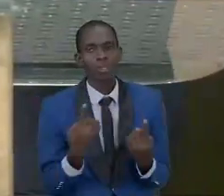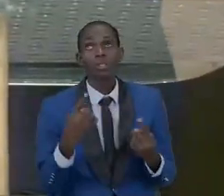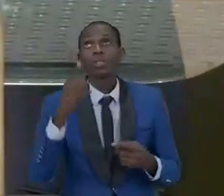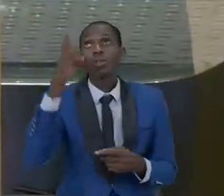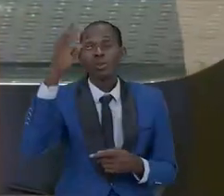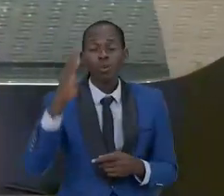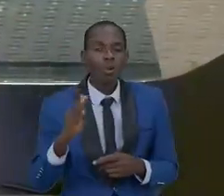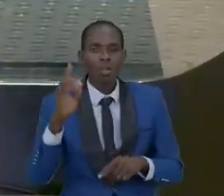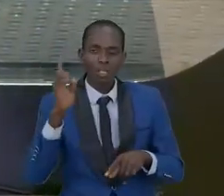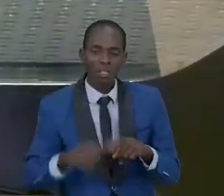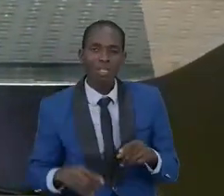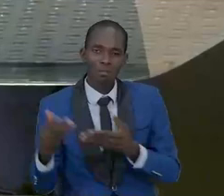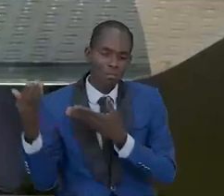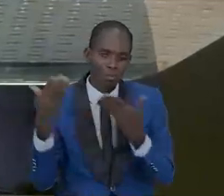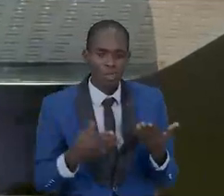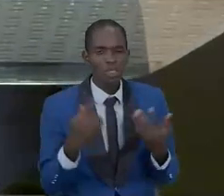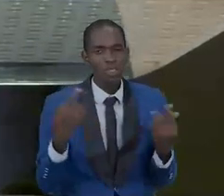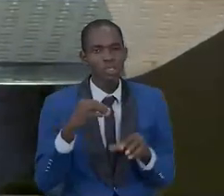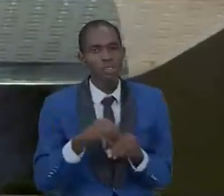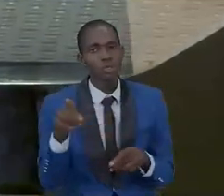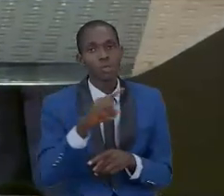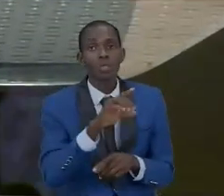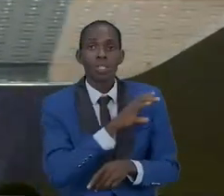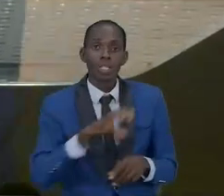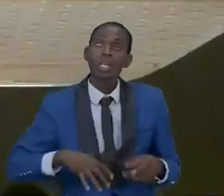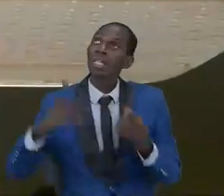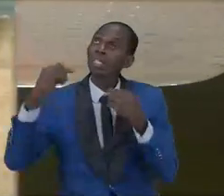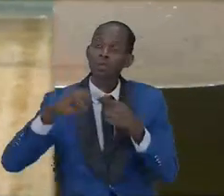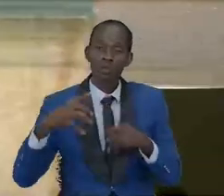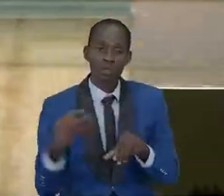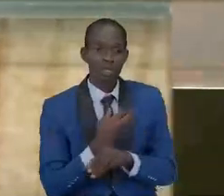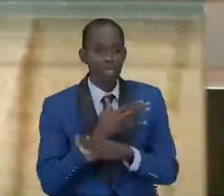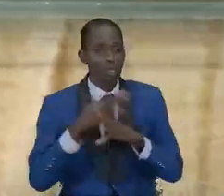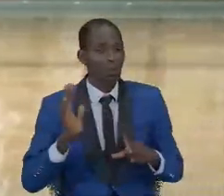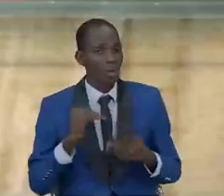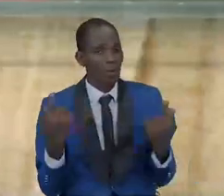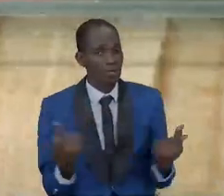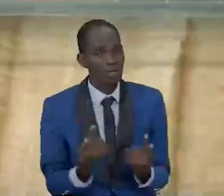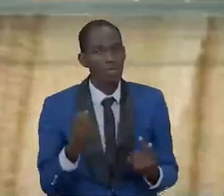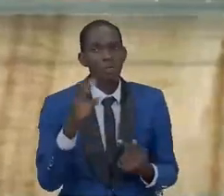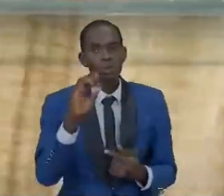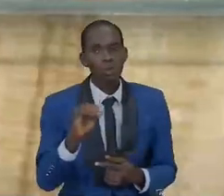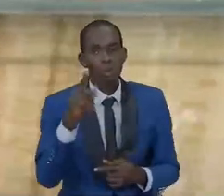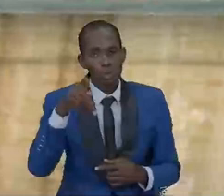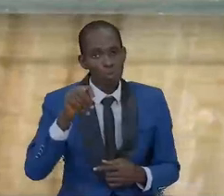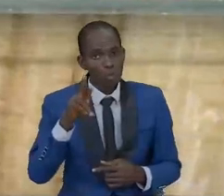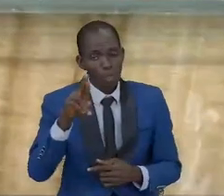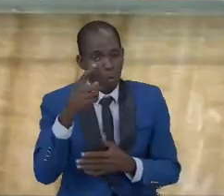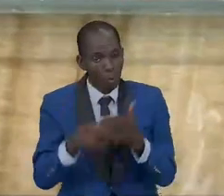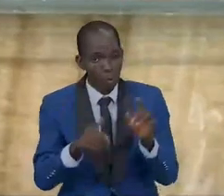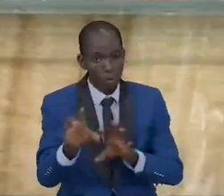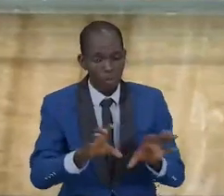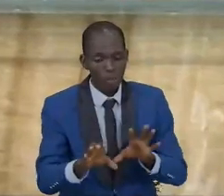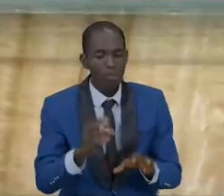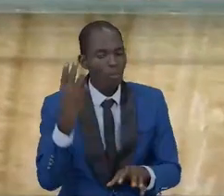Dieu doit l'auteur du péché il est venu pour ôter nos péchés alors pierre ce que tu as fait ce